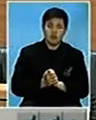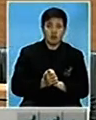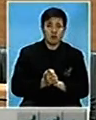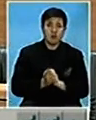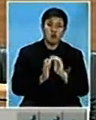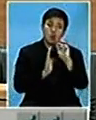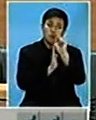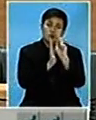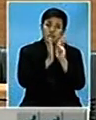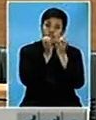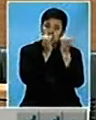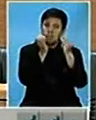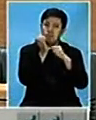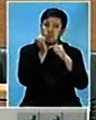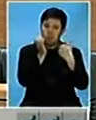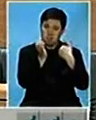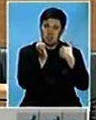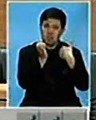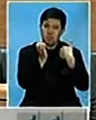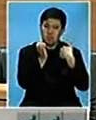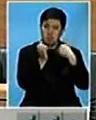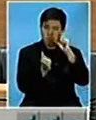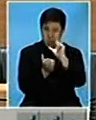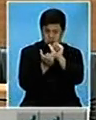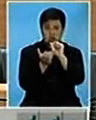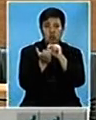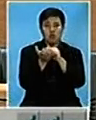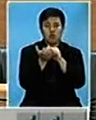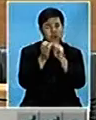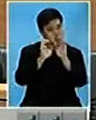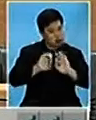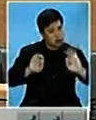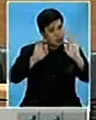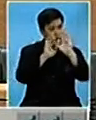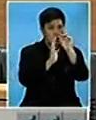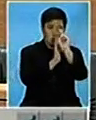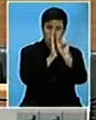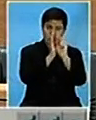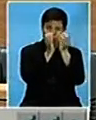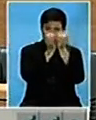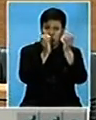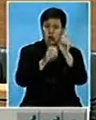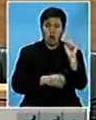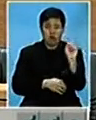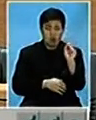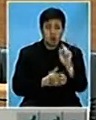รรมนูญนี้มันมีหลักและหลักที่สำคัญของรัฐธรรมนูญอันหนึ่ง